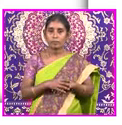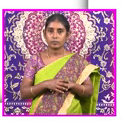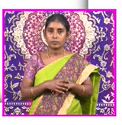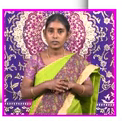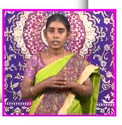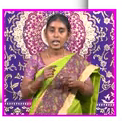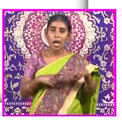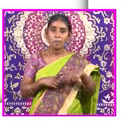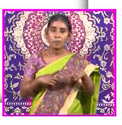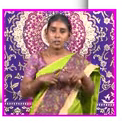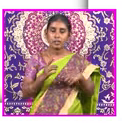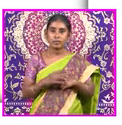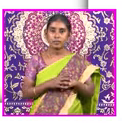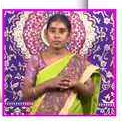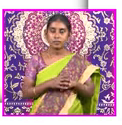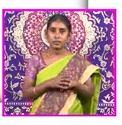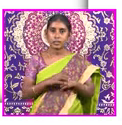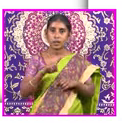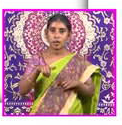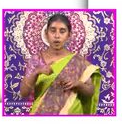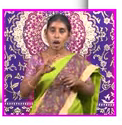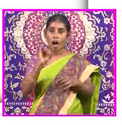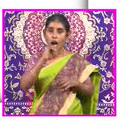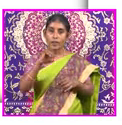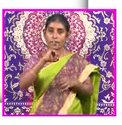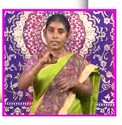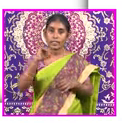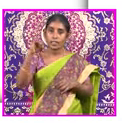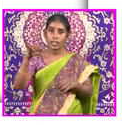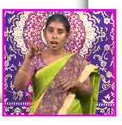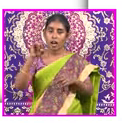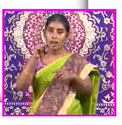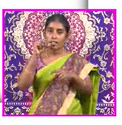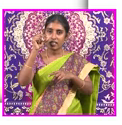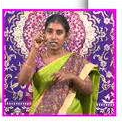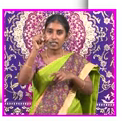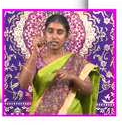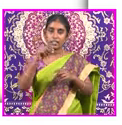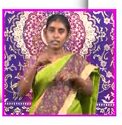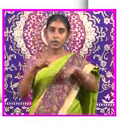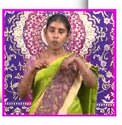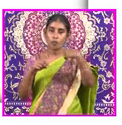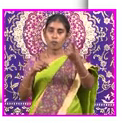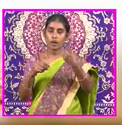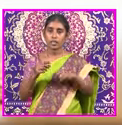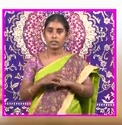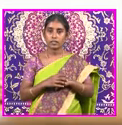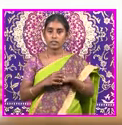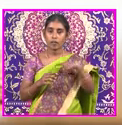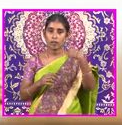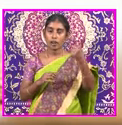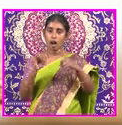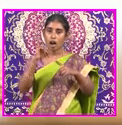66 டிகிரி வடக்கு இதுவரை உள்ள மண்டலமானது மித வெப்பமண்டலம். அதே போல் தென் கோளார்த்த